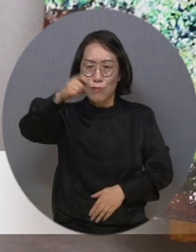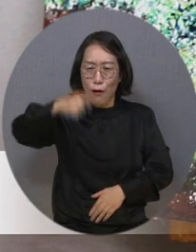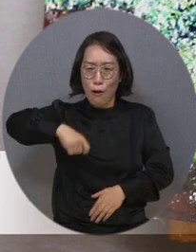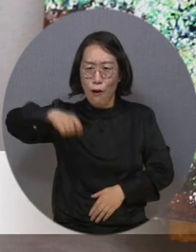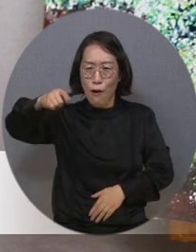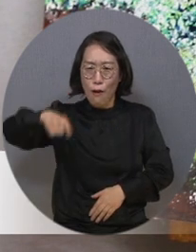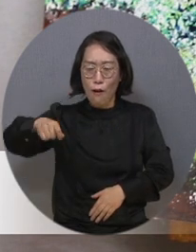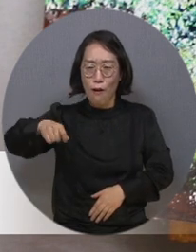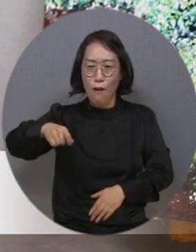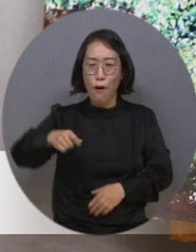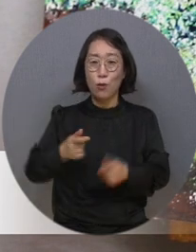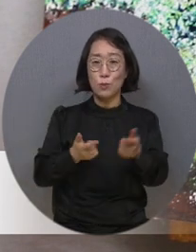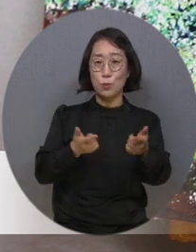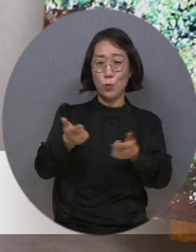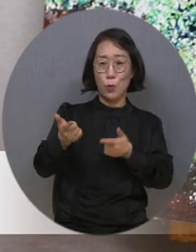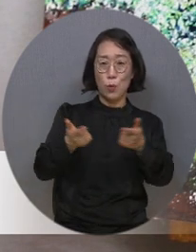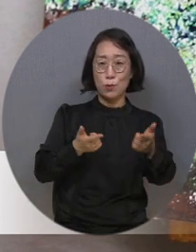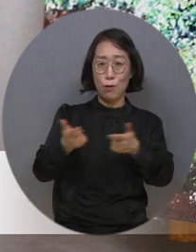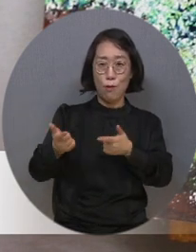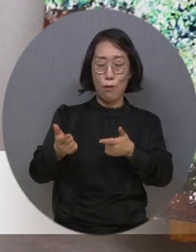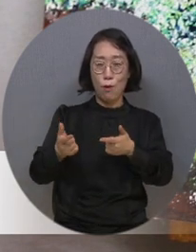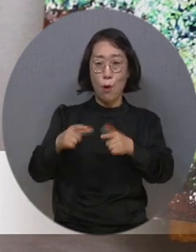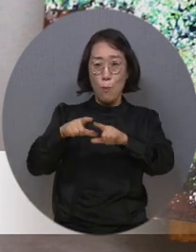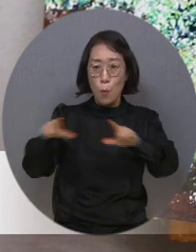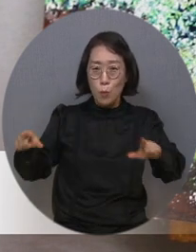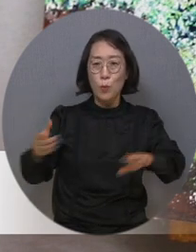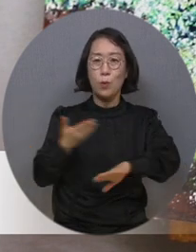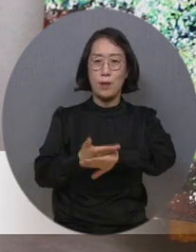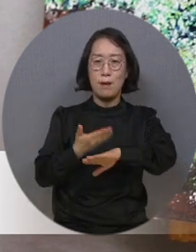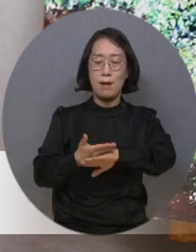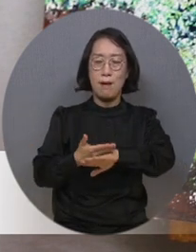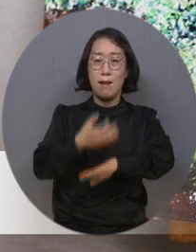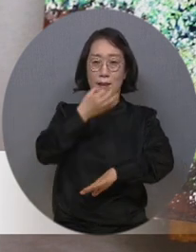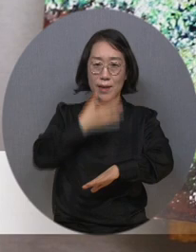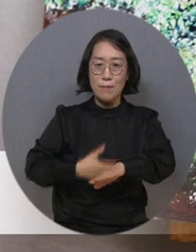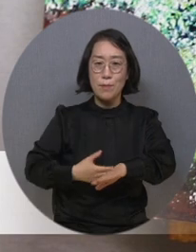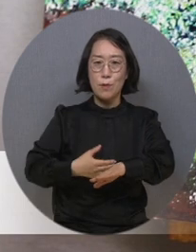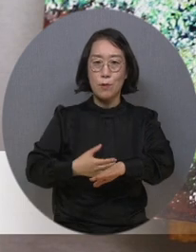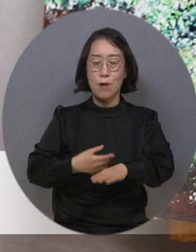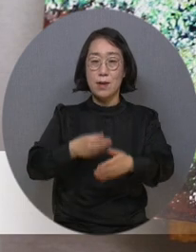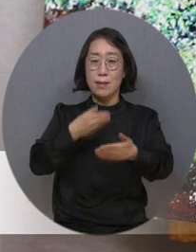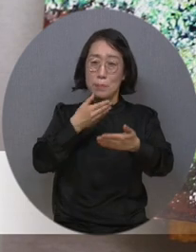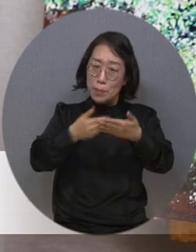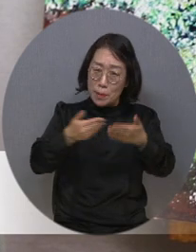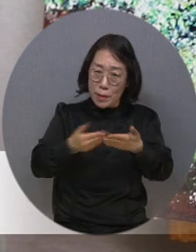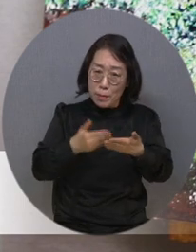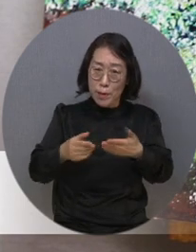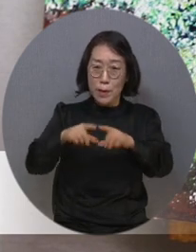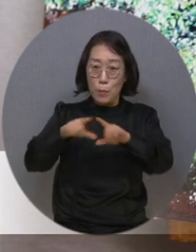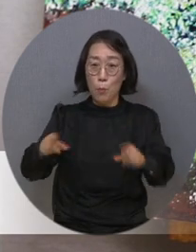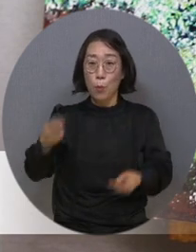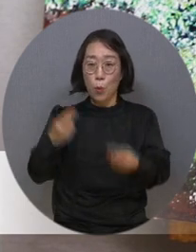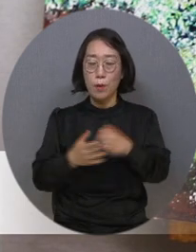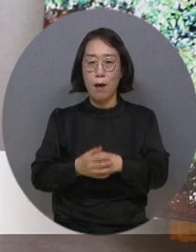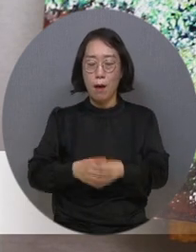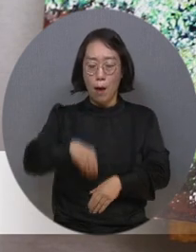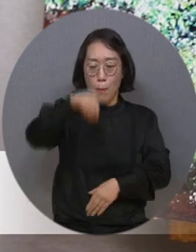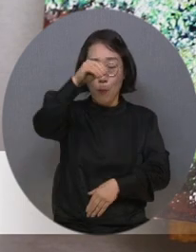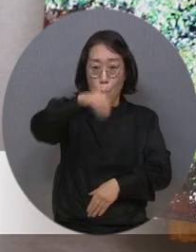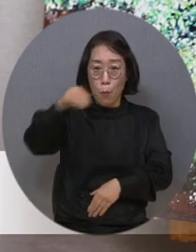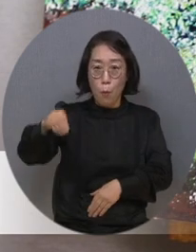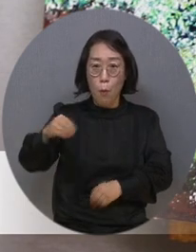때 그게 일반 작가와 굉장히 힘들고 그리는 작업보다 떨어뜨려서 어둠과